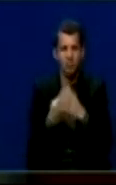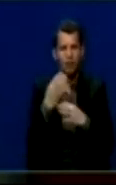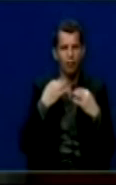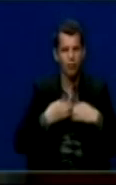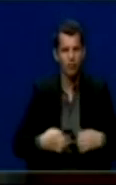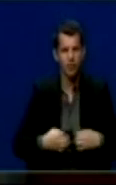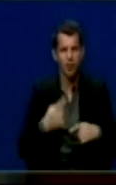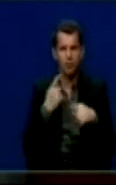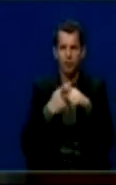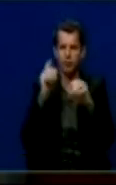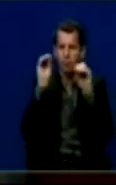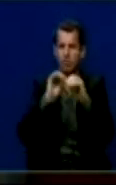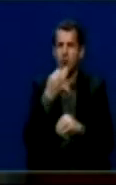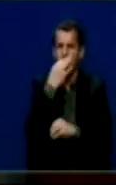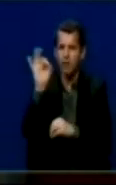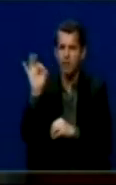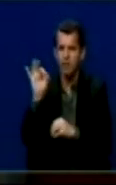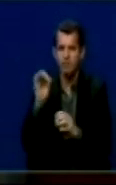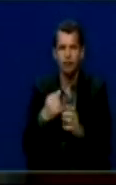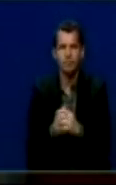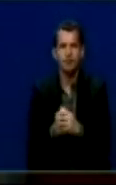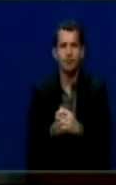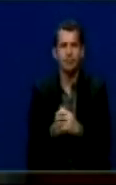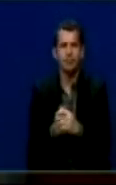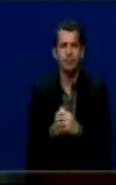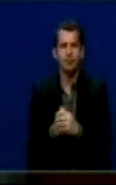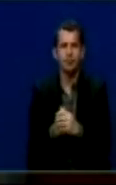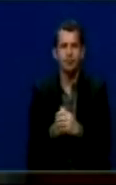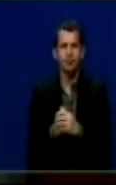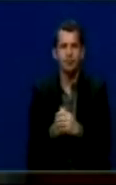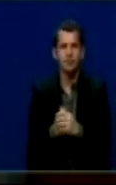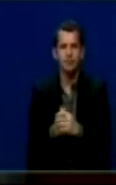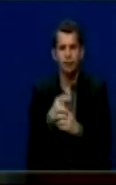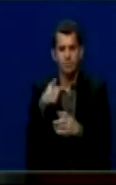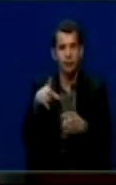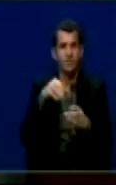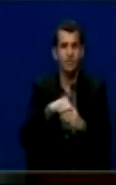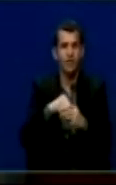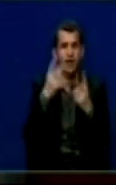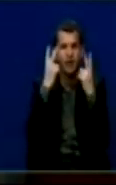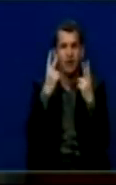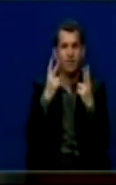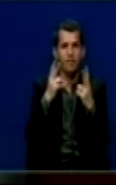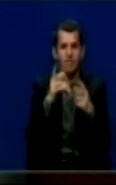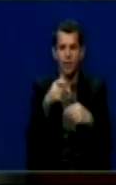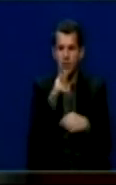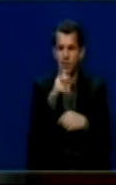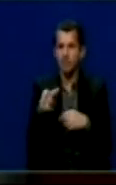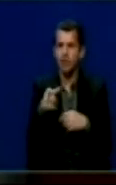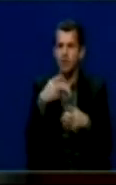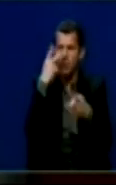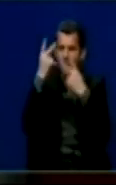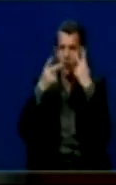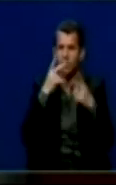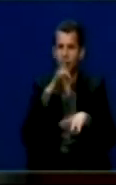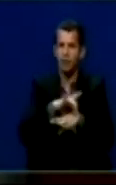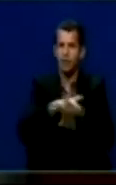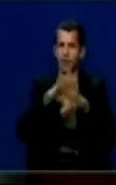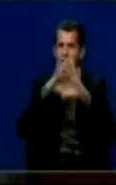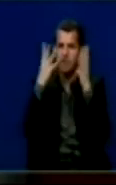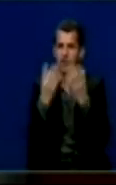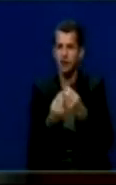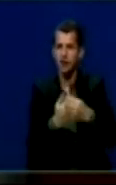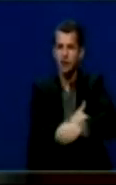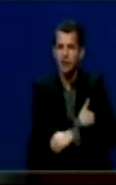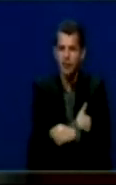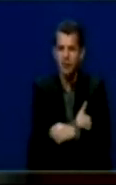dhe realizimin e tij. Ndërkaq, si pjesë të rëndësishme të kësaj alternative, ne konsiderojmë që edhe kontrolla mjekësore për të gjithë nxënësit e shkollave